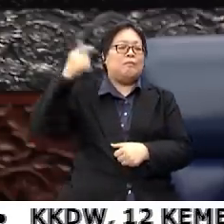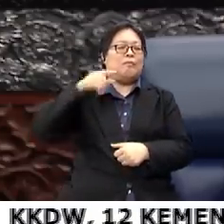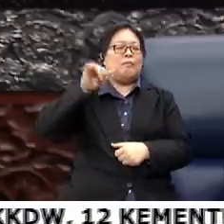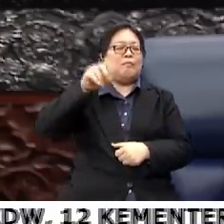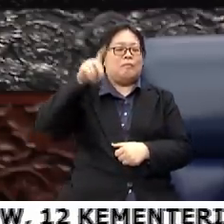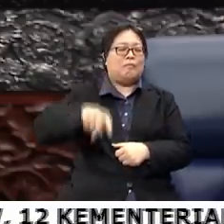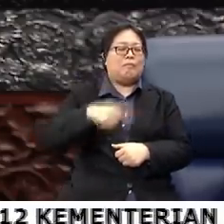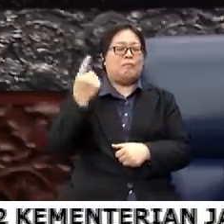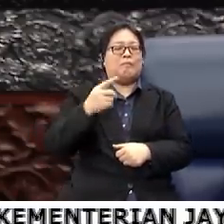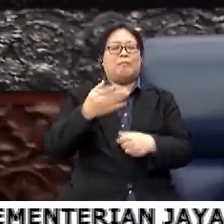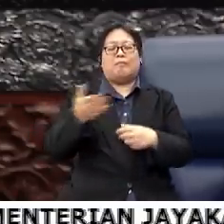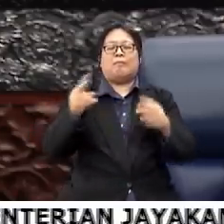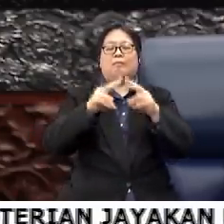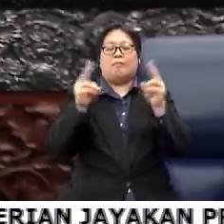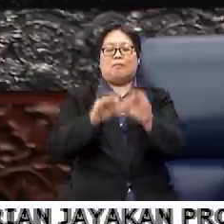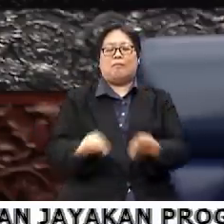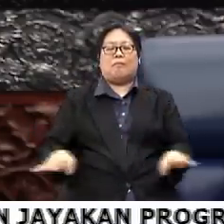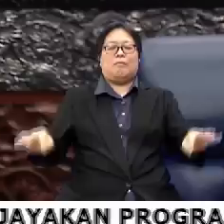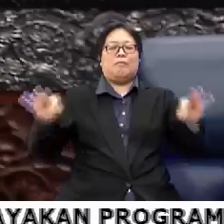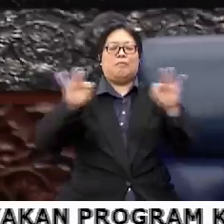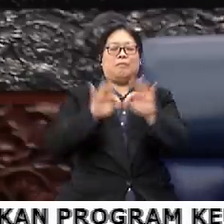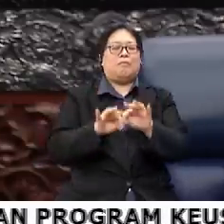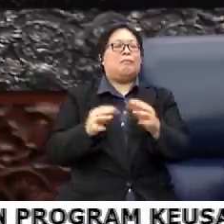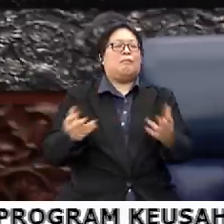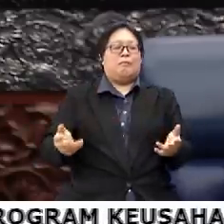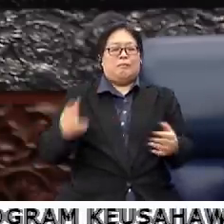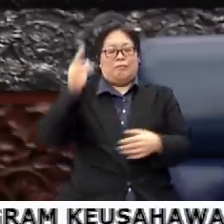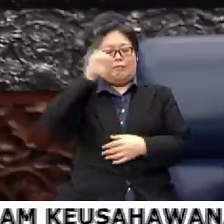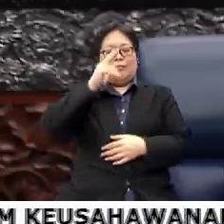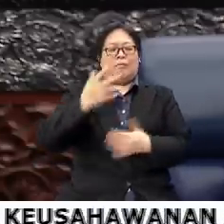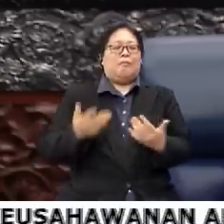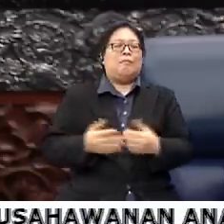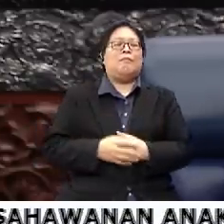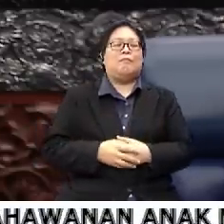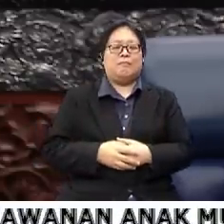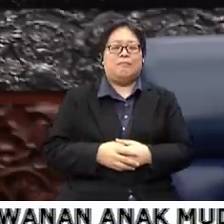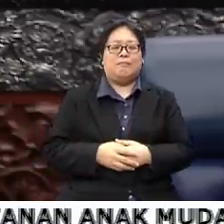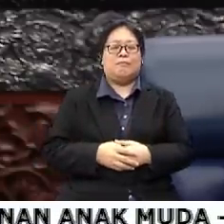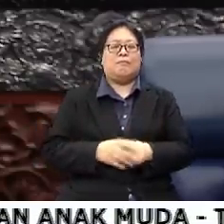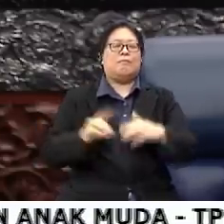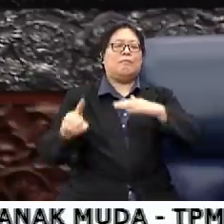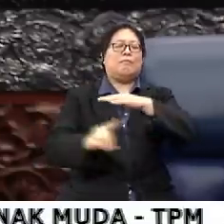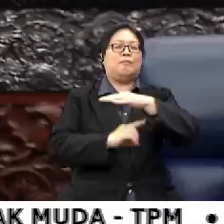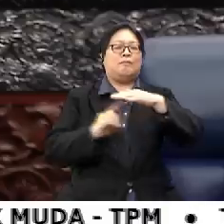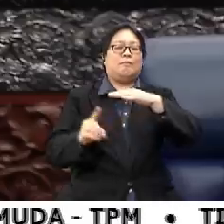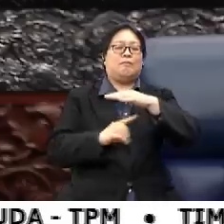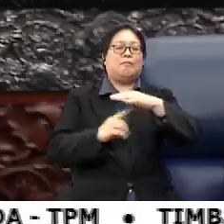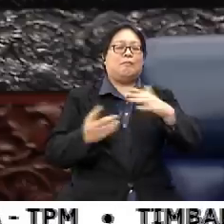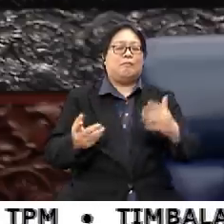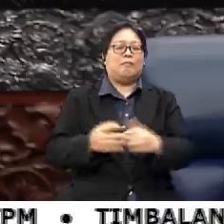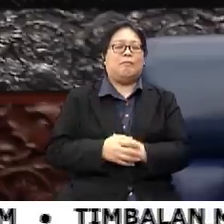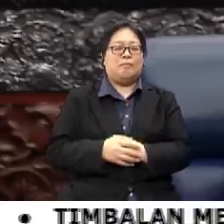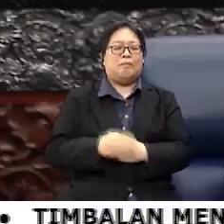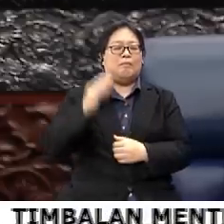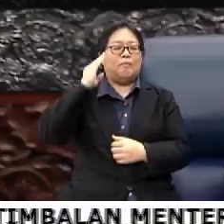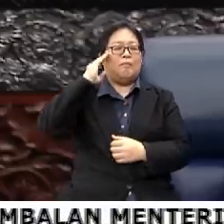lagi perkara penting yang mesti diberikan keutamaan oleh kerajaan ialah dasar mengenai